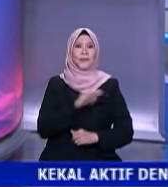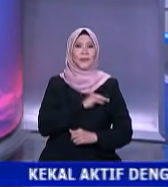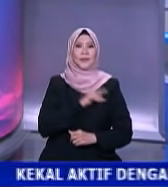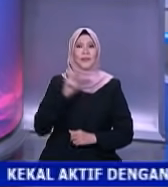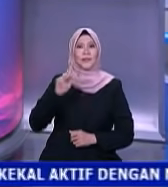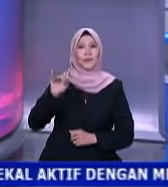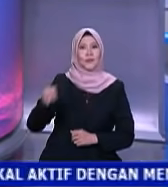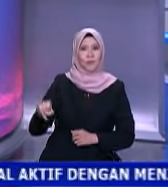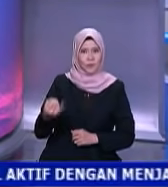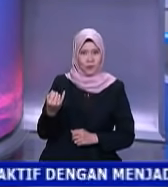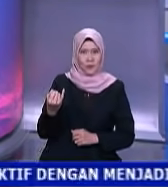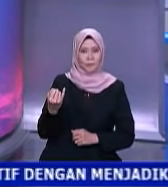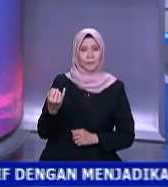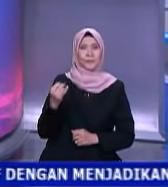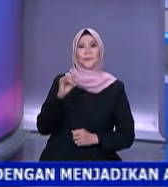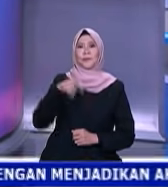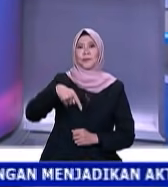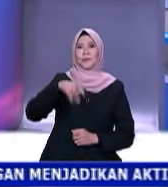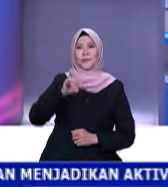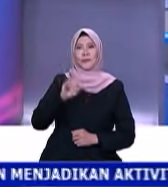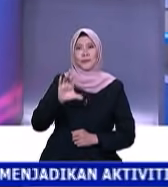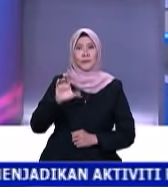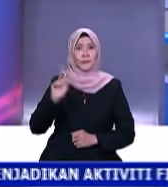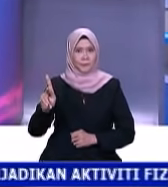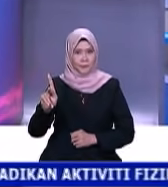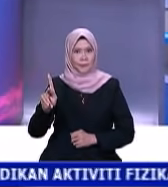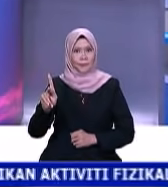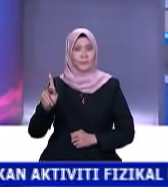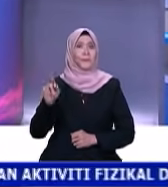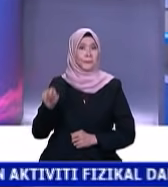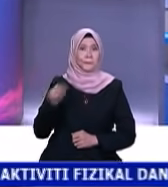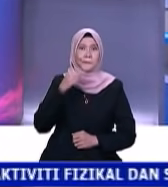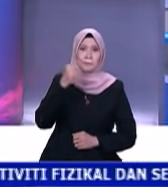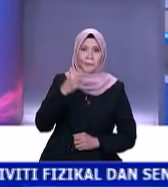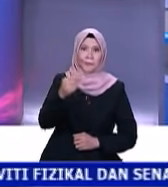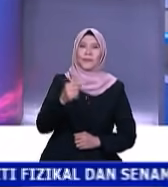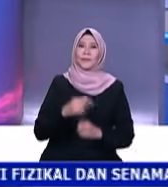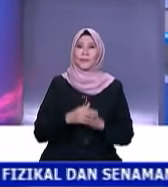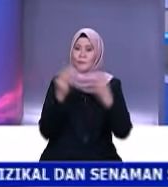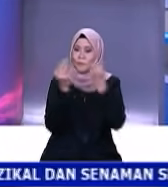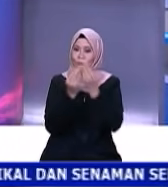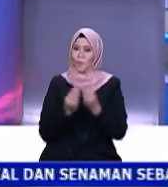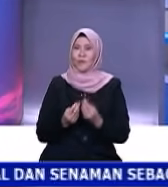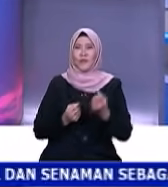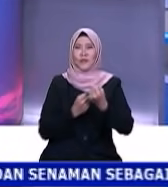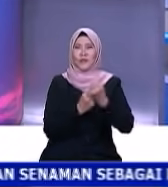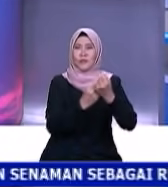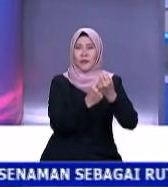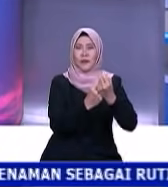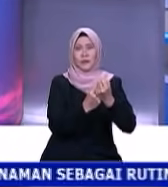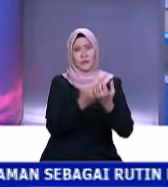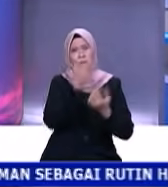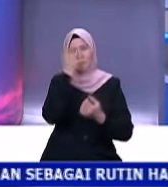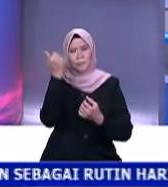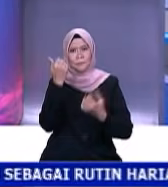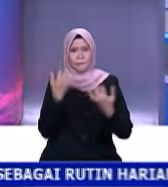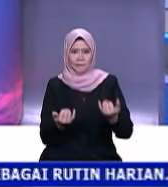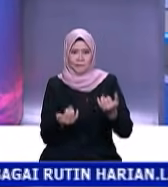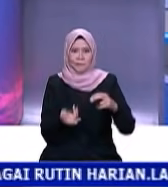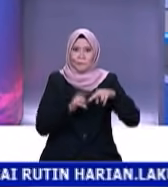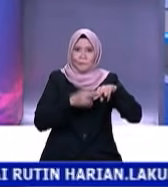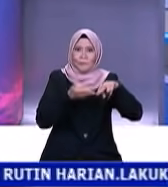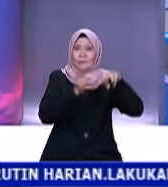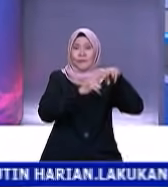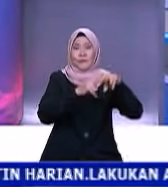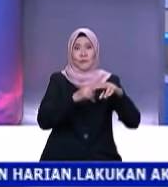Program Imunisasi COVID-19 Kebangsaan Khairi Jamaluddin berkata angka itu disumbang operasi lonjakan kapasiti